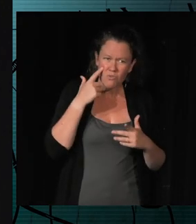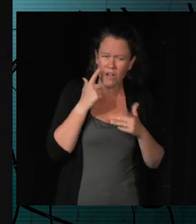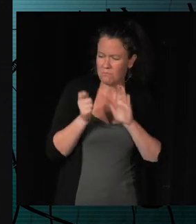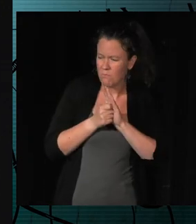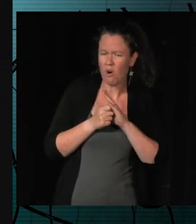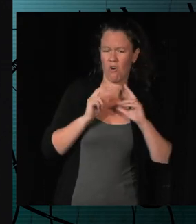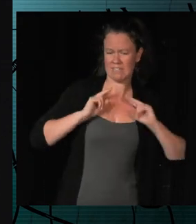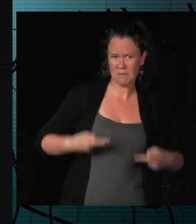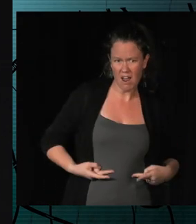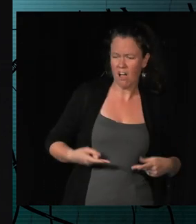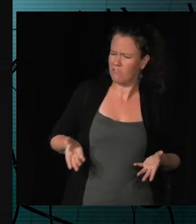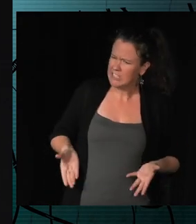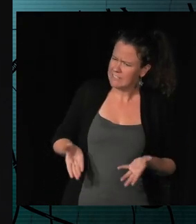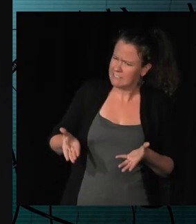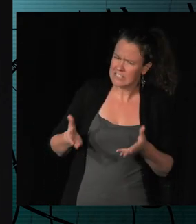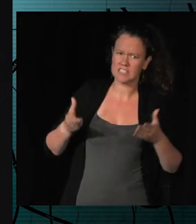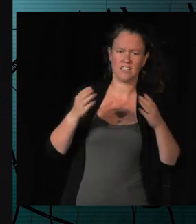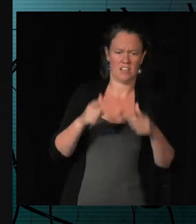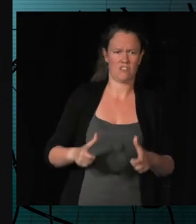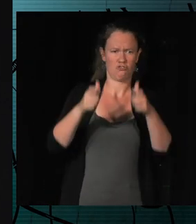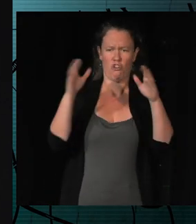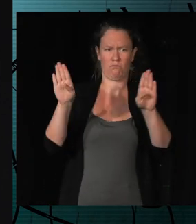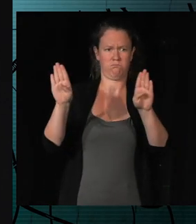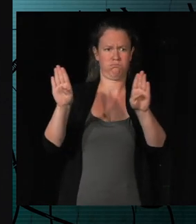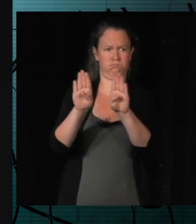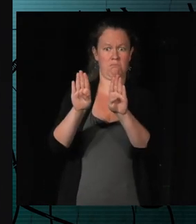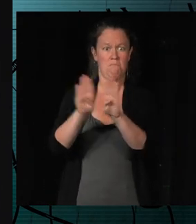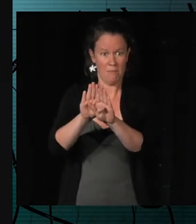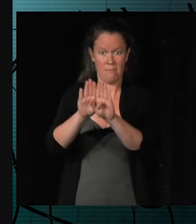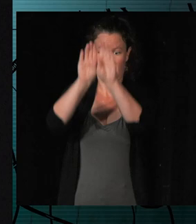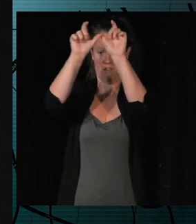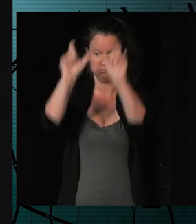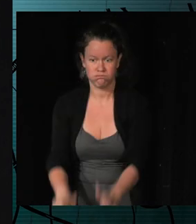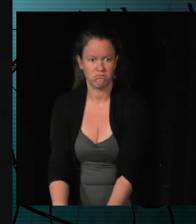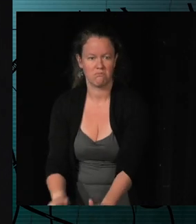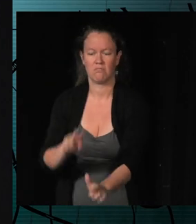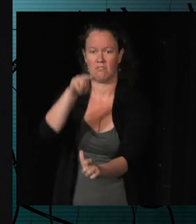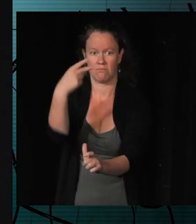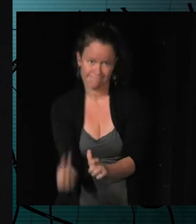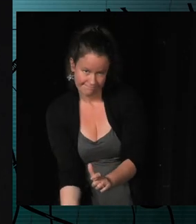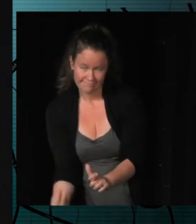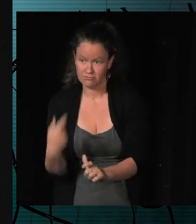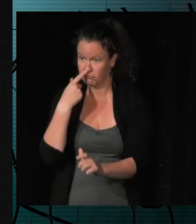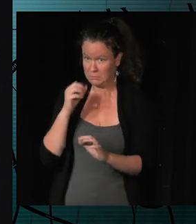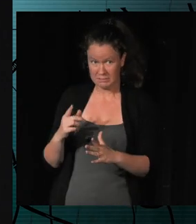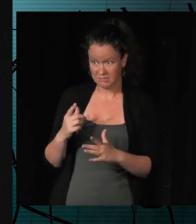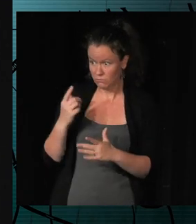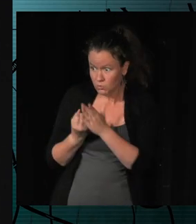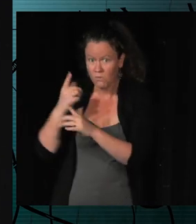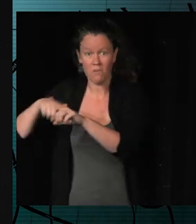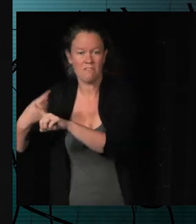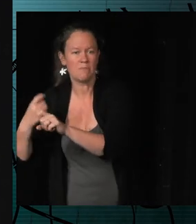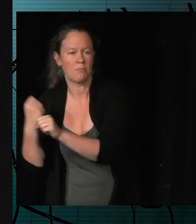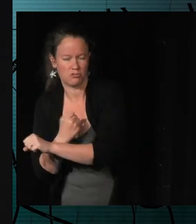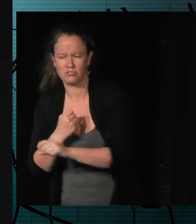c'est alors après encore une fois avec mon expérience très limitée en jeux vidéo là en l'occurrence c'est il il a fait sa référence au fait qu'on regarde la carte dans les jeux